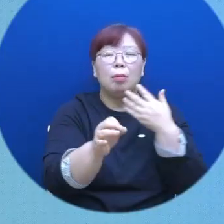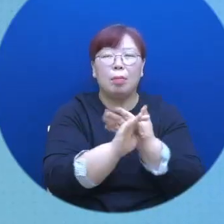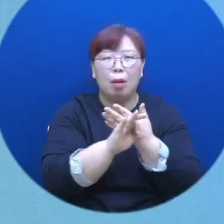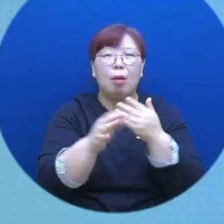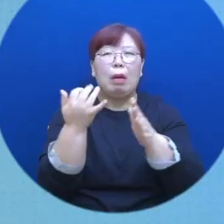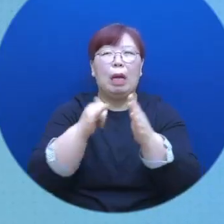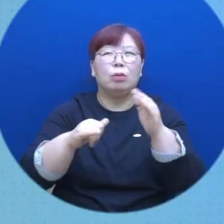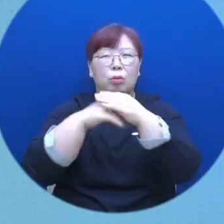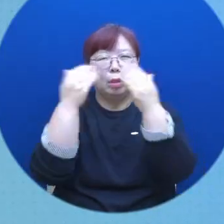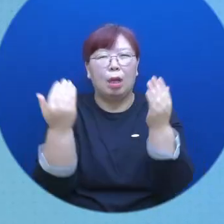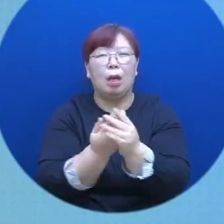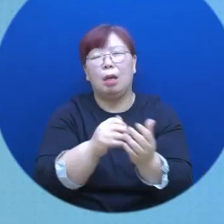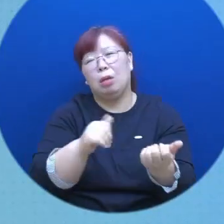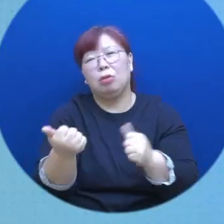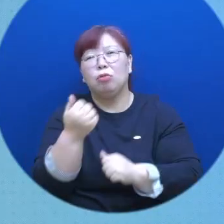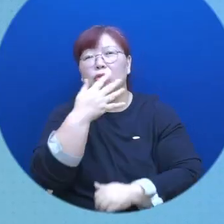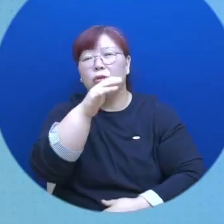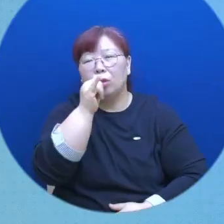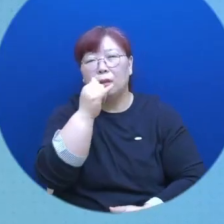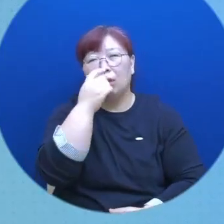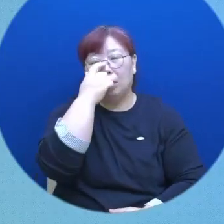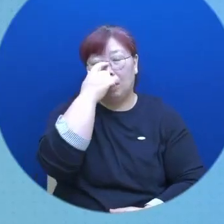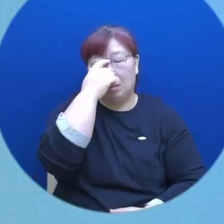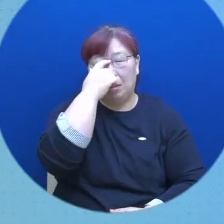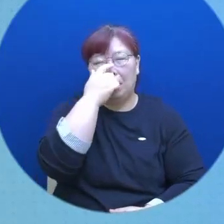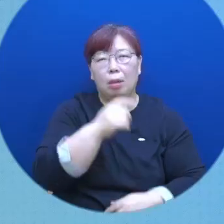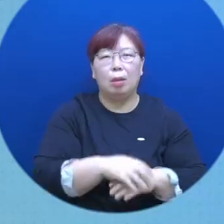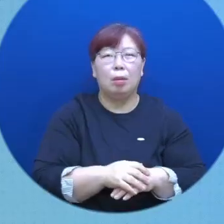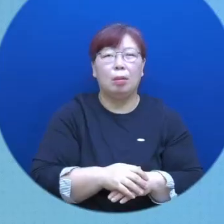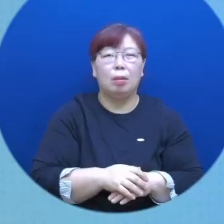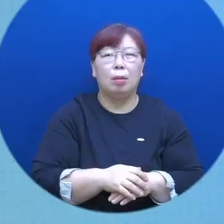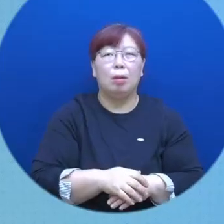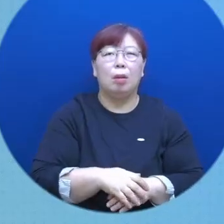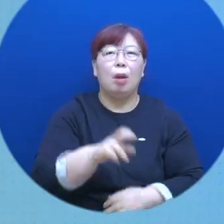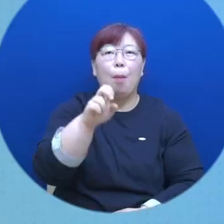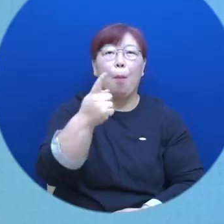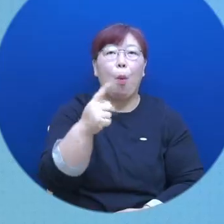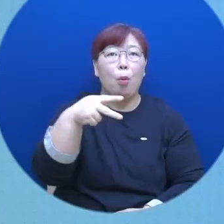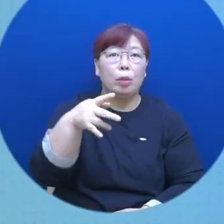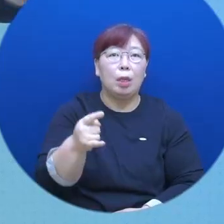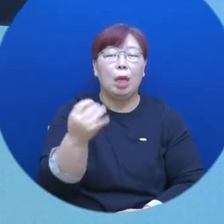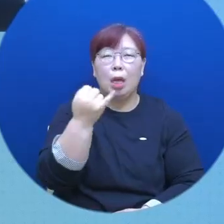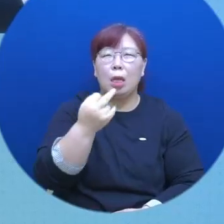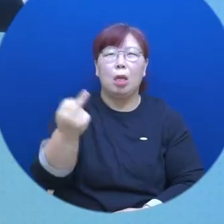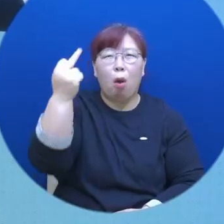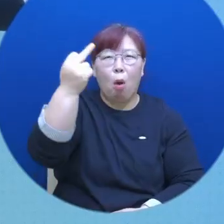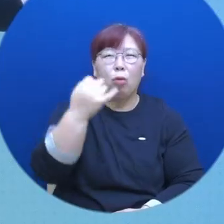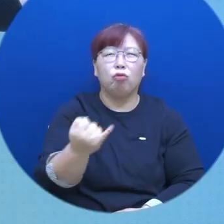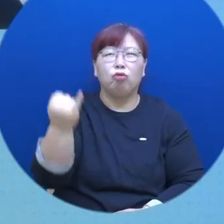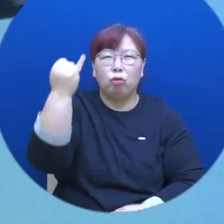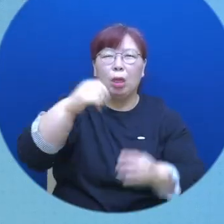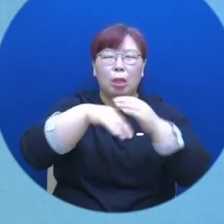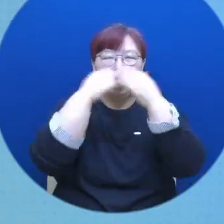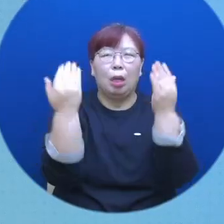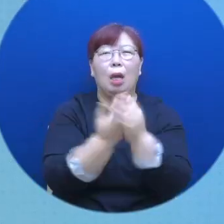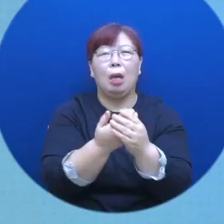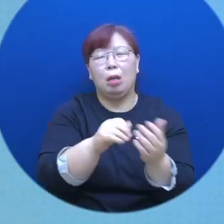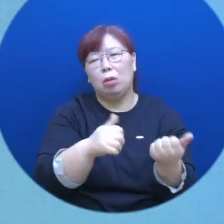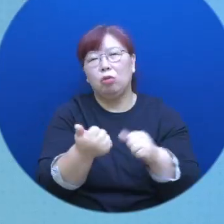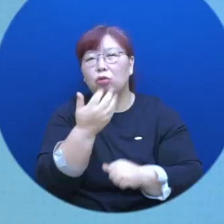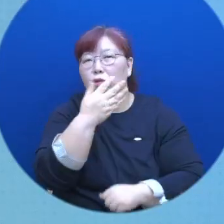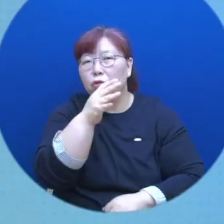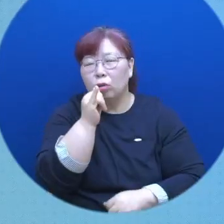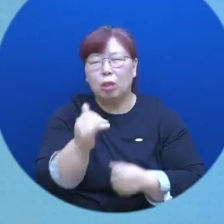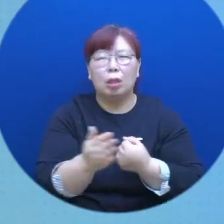먼저 태어난 모세의 형 아론, 그리고 누나 미리암 다 죽잖아요. 그러니까 하는